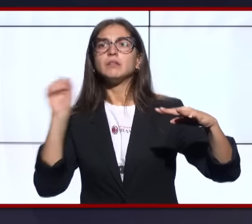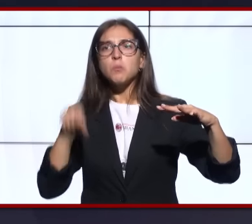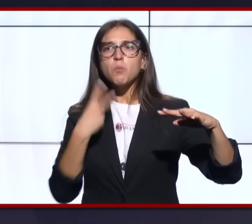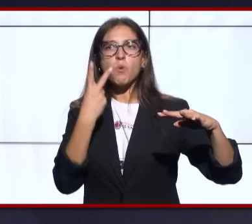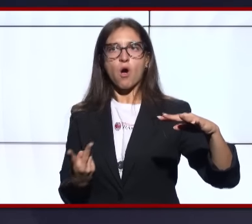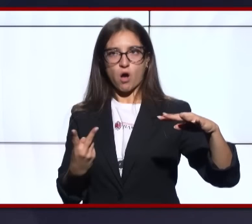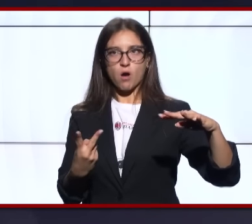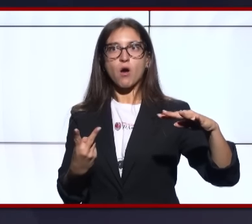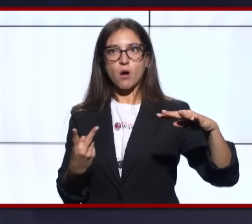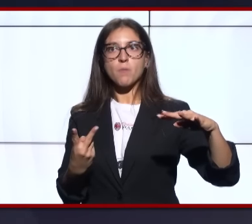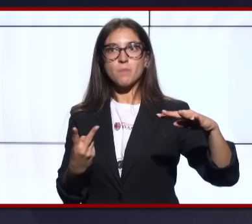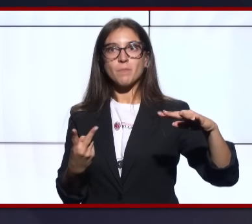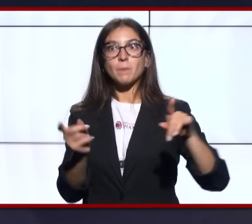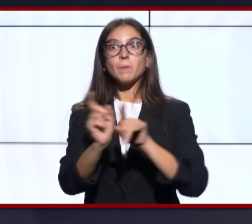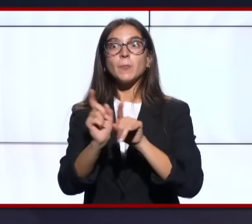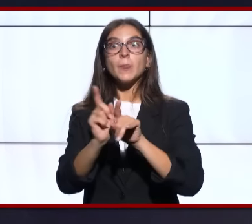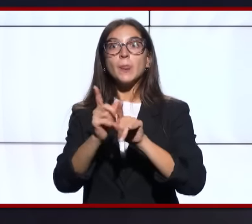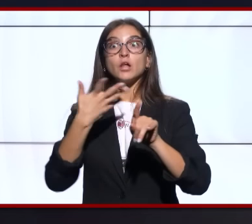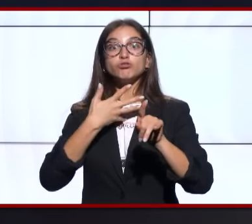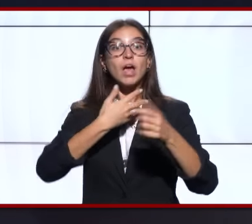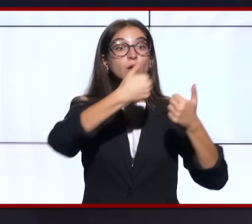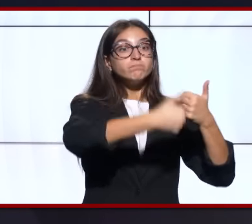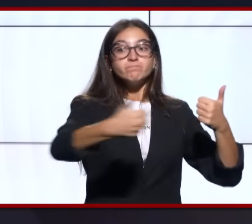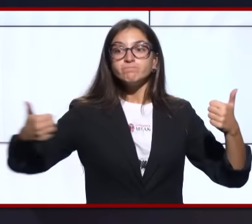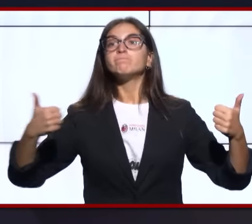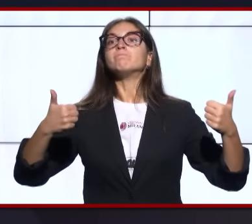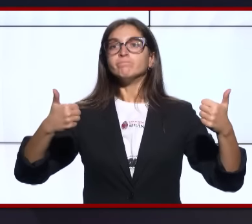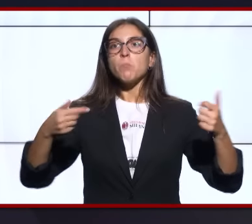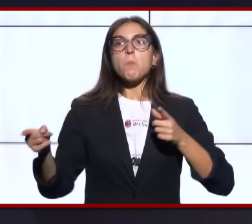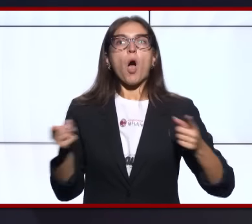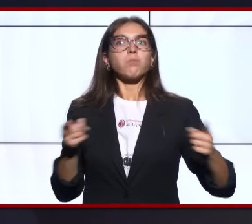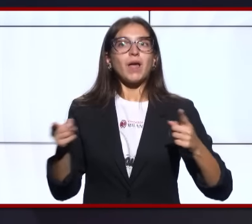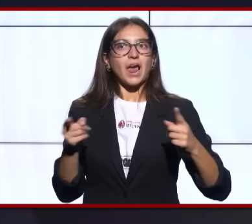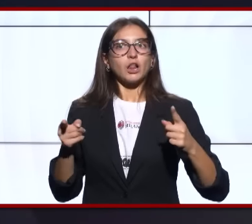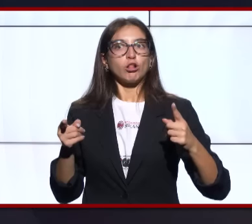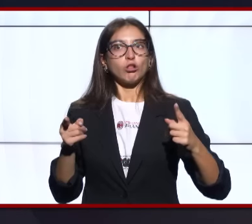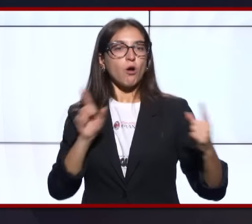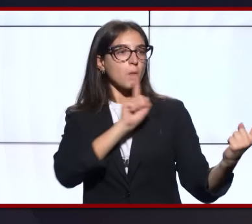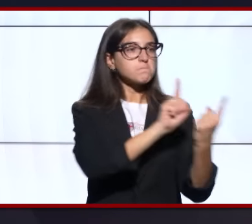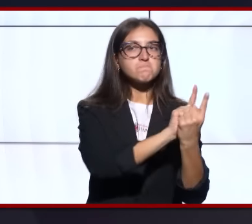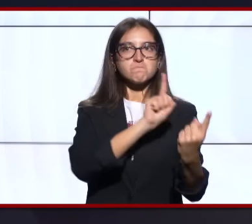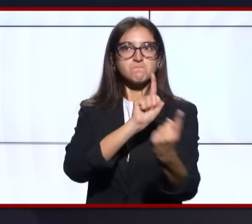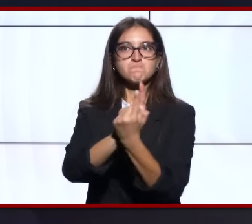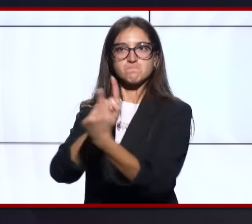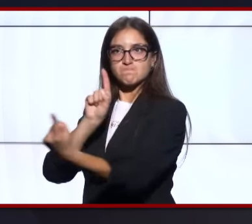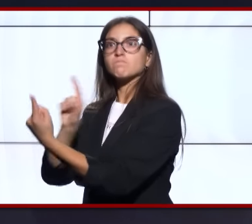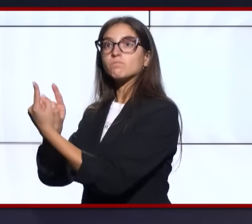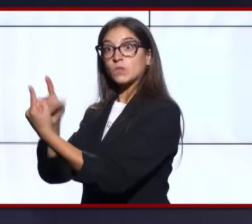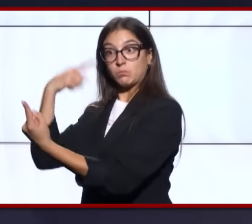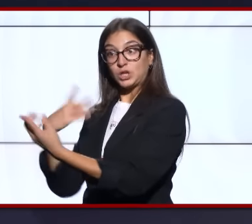hanno altre squadre anche grandi squadra in momenti a giocare così io